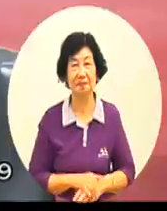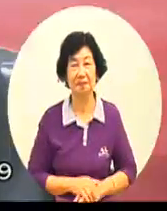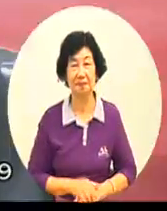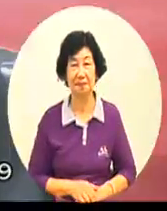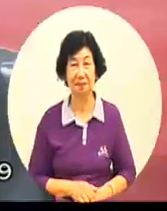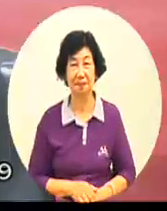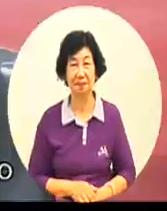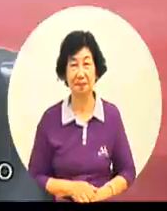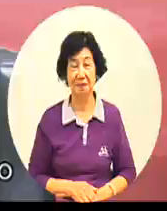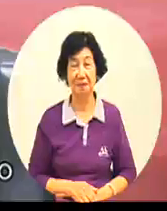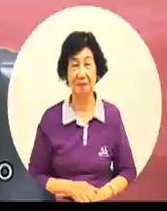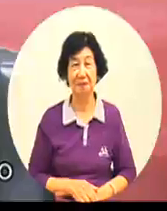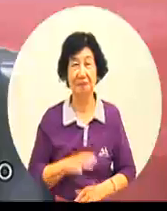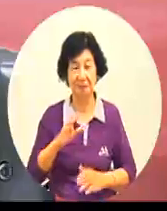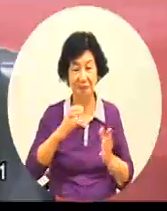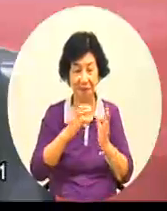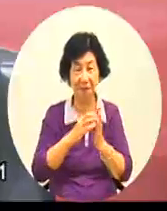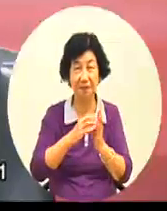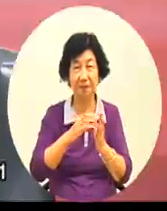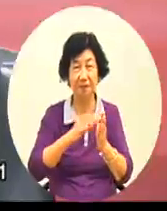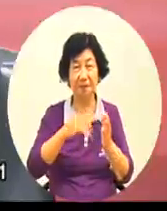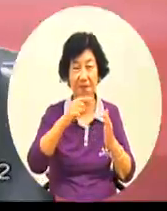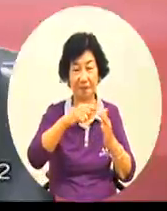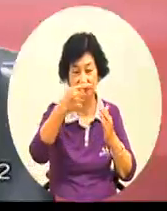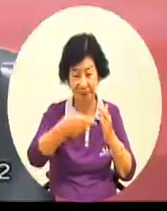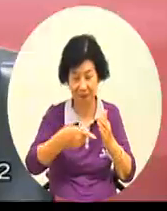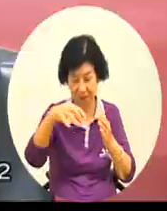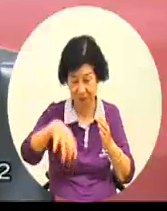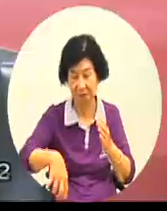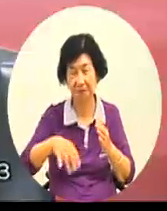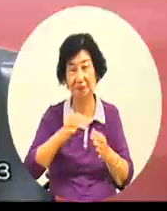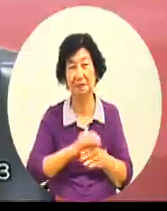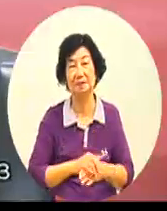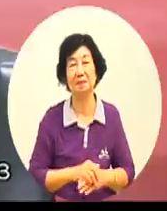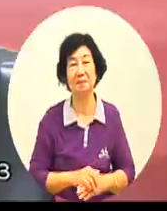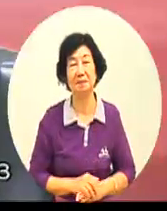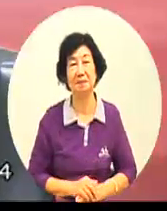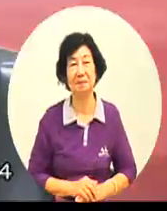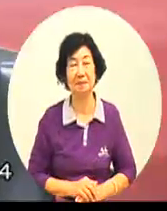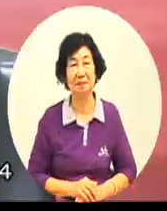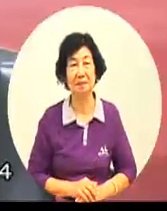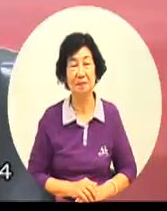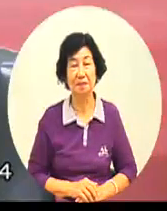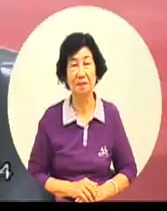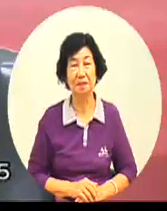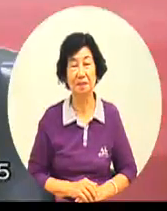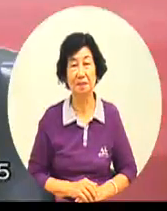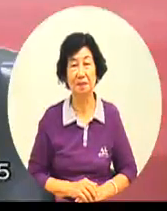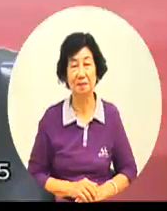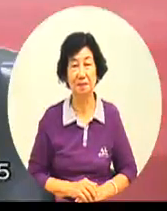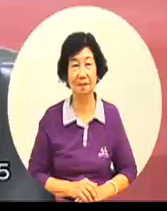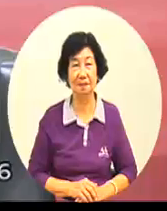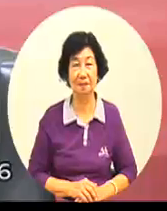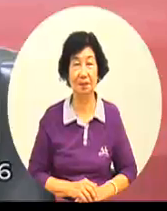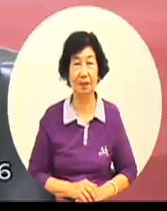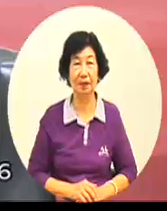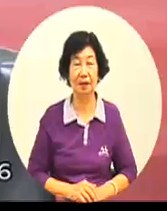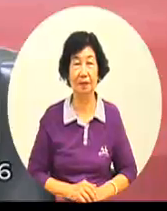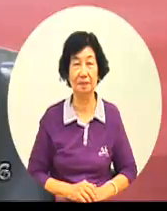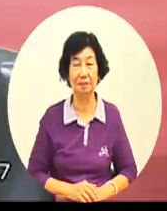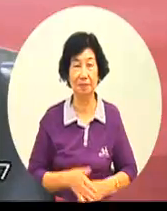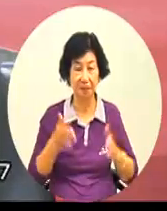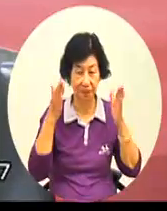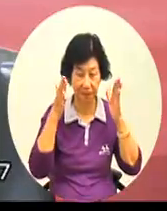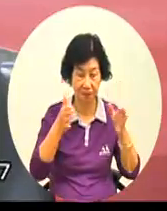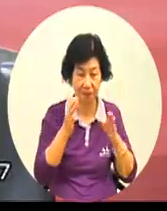是局处将，局将为处了哈。所以在这里，我也对，全高雄市的国